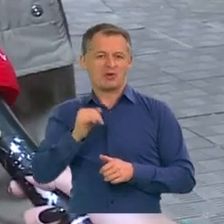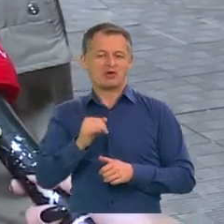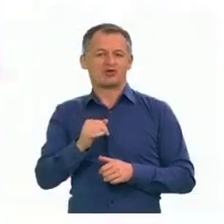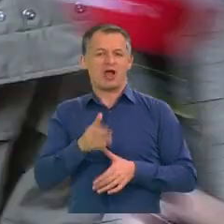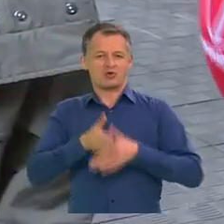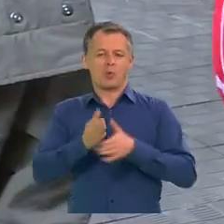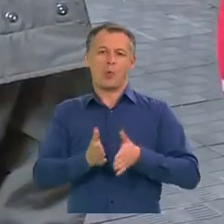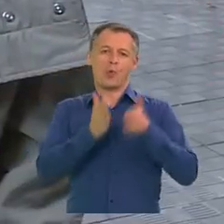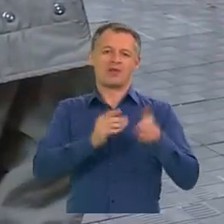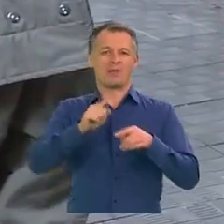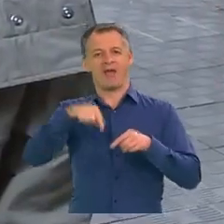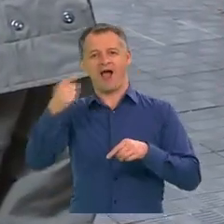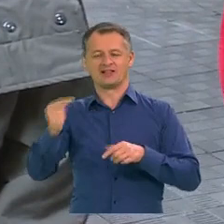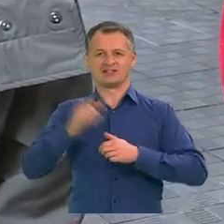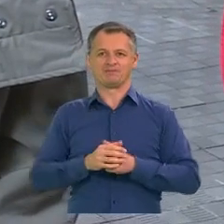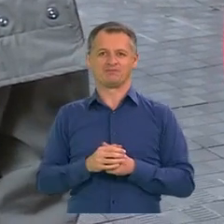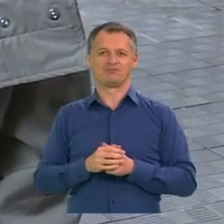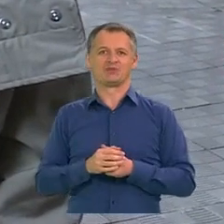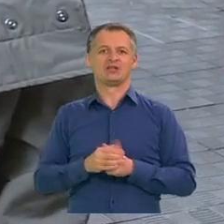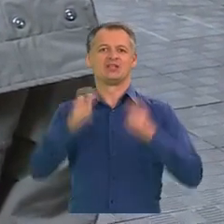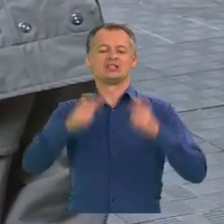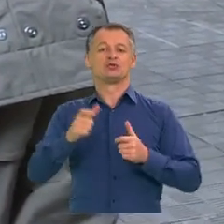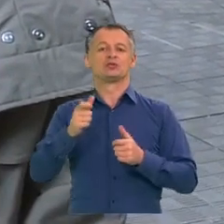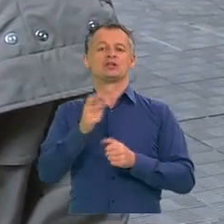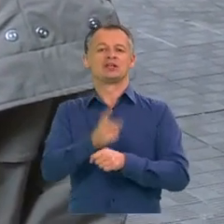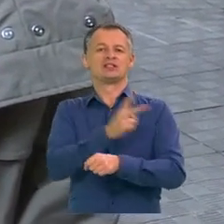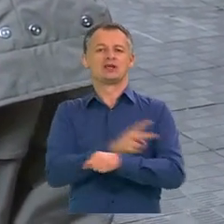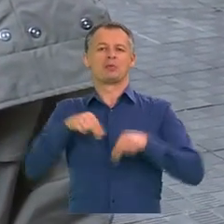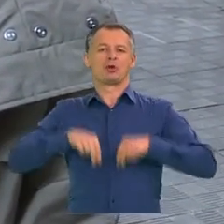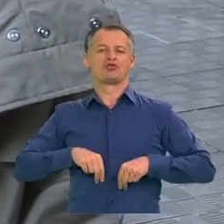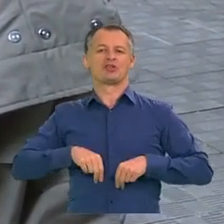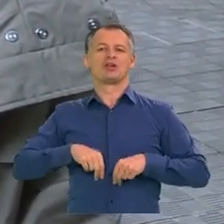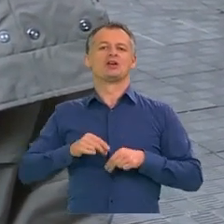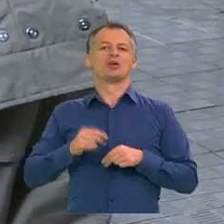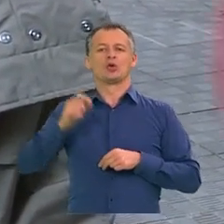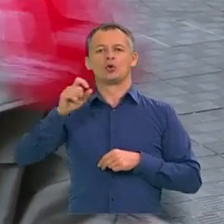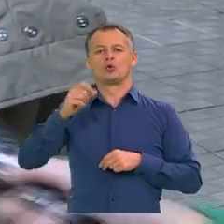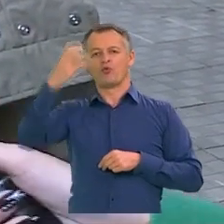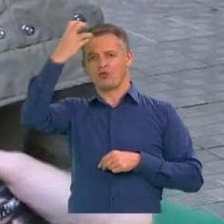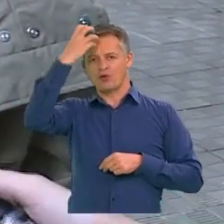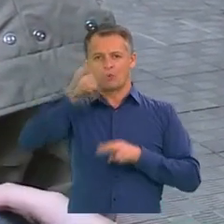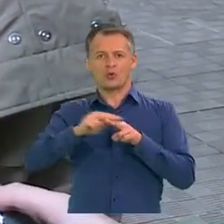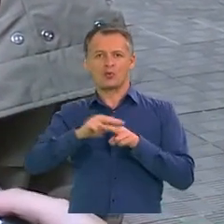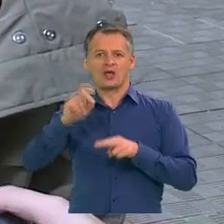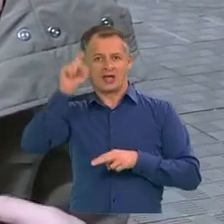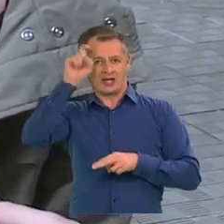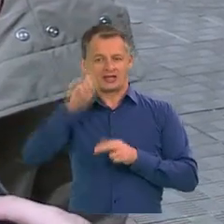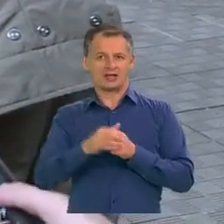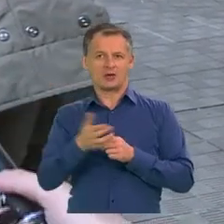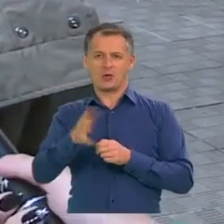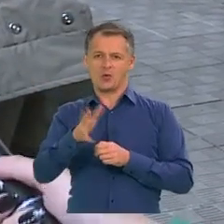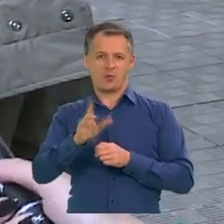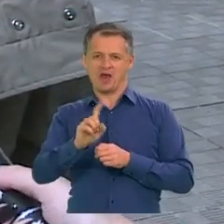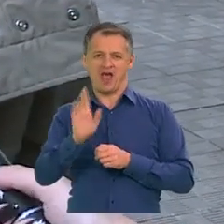facem bine. În instituțiile statului, guvern, președinție, parlament, cum stați cu încrederea? Nu prea avem